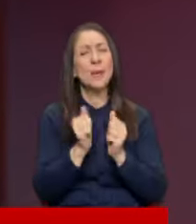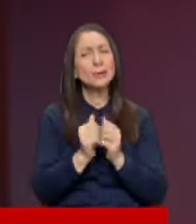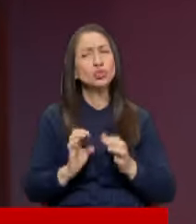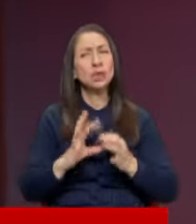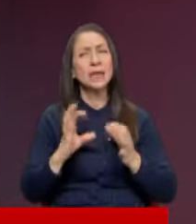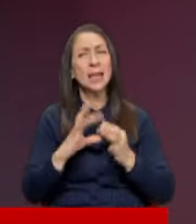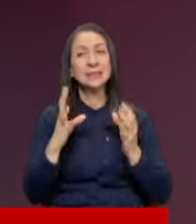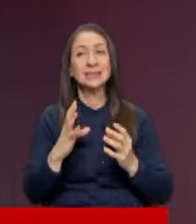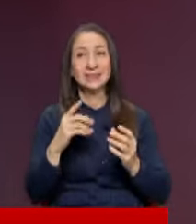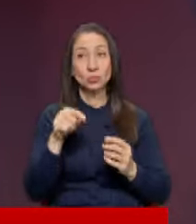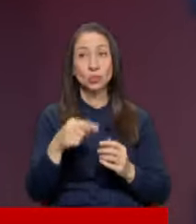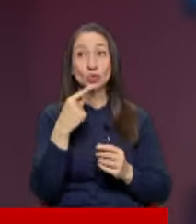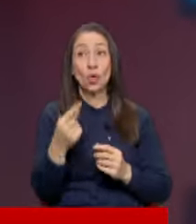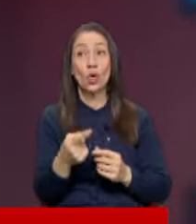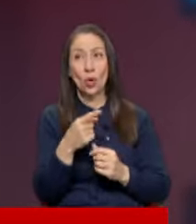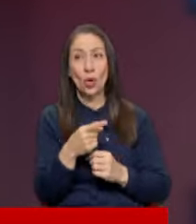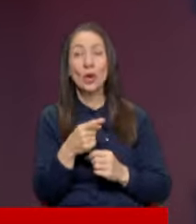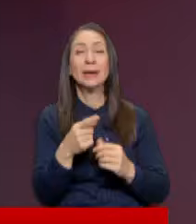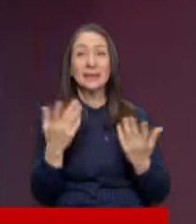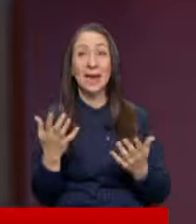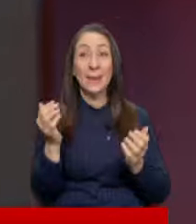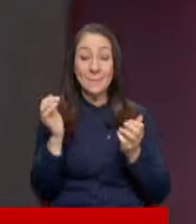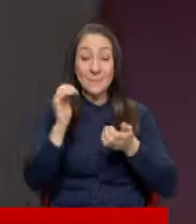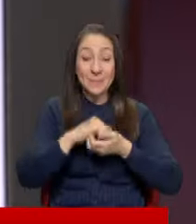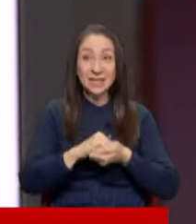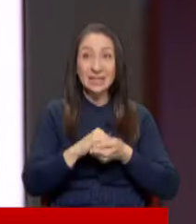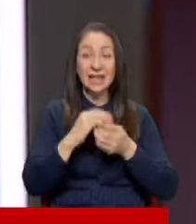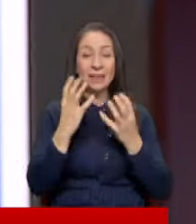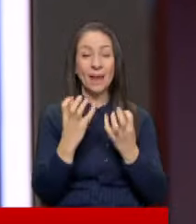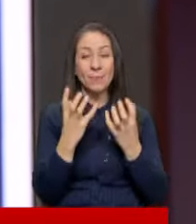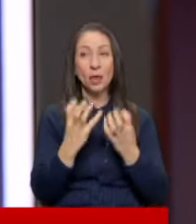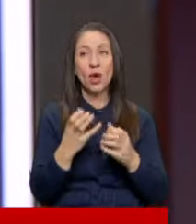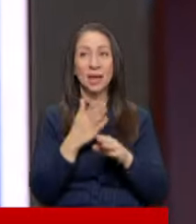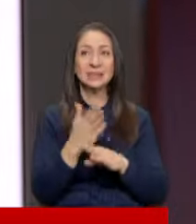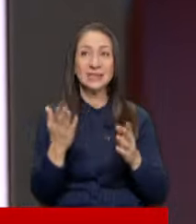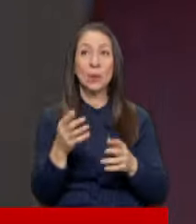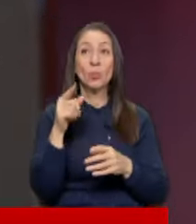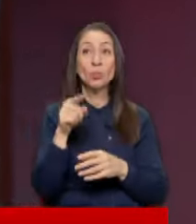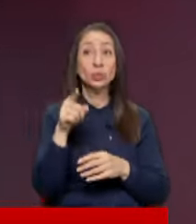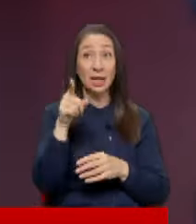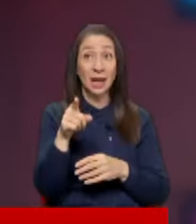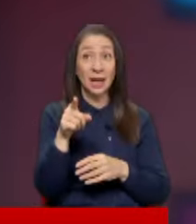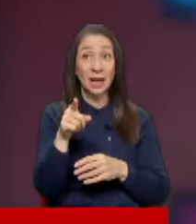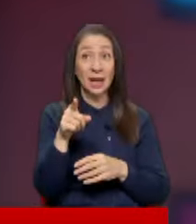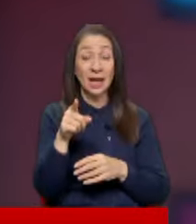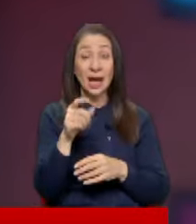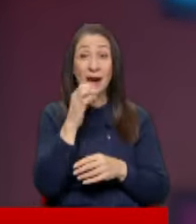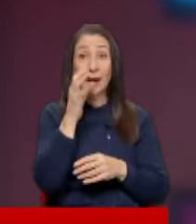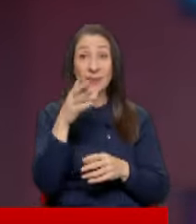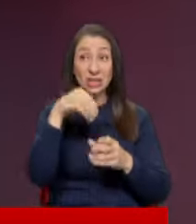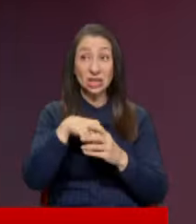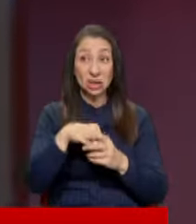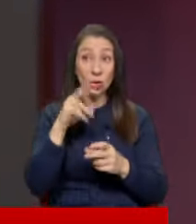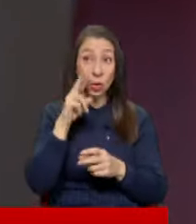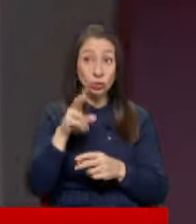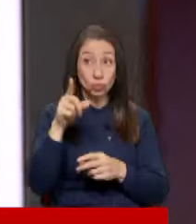yapabiliriz mesajını bugünden veriyorlar yani birlikte demleniyor aslında burada haberiniz de ifade